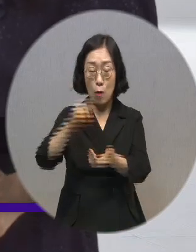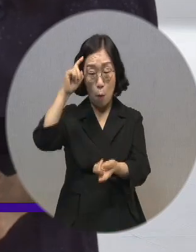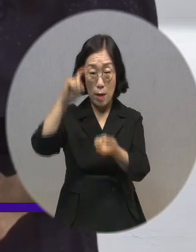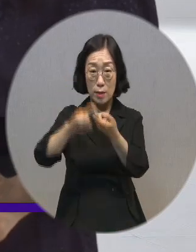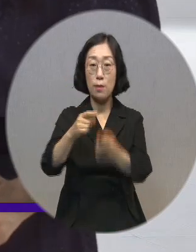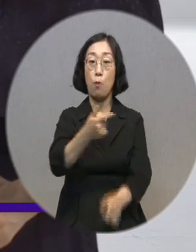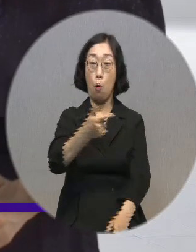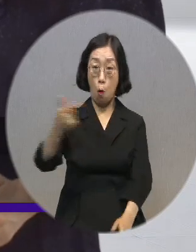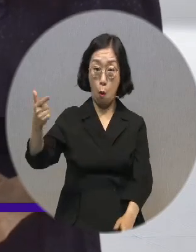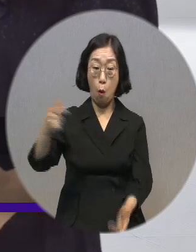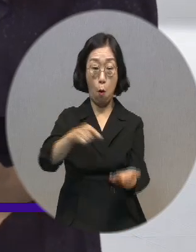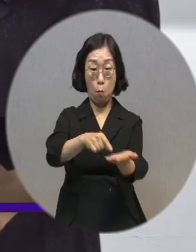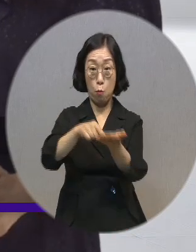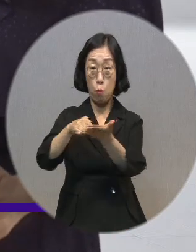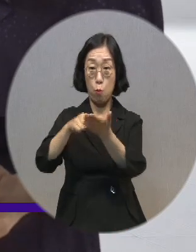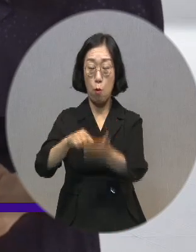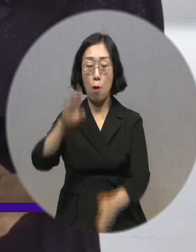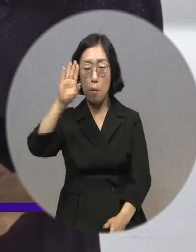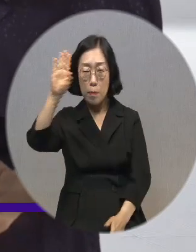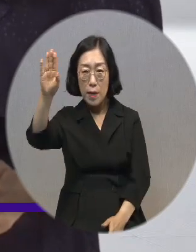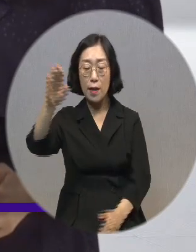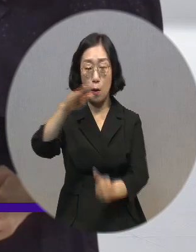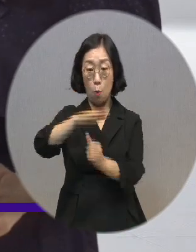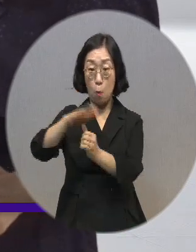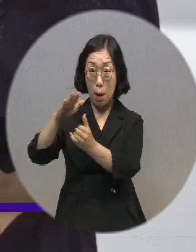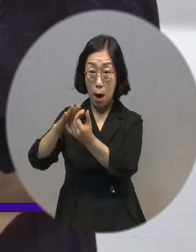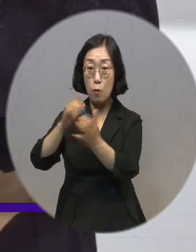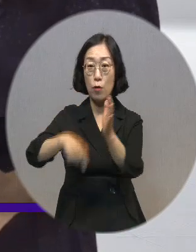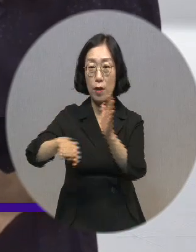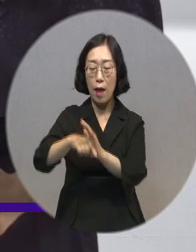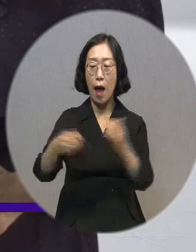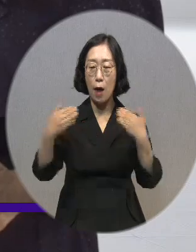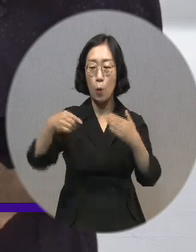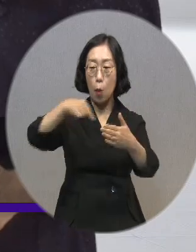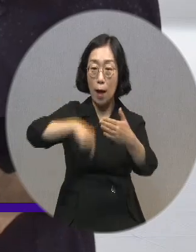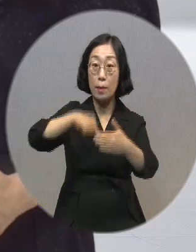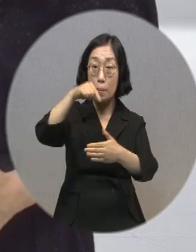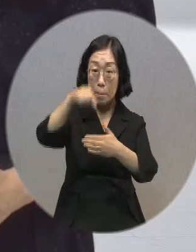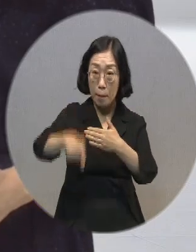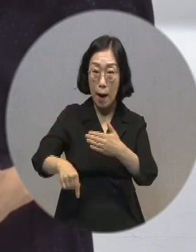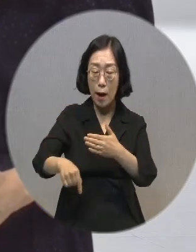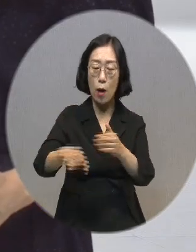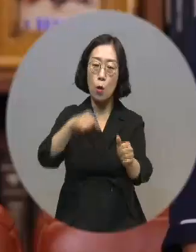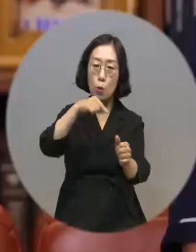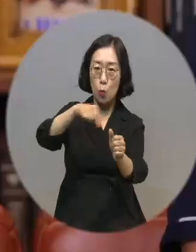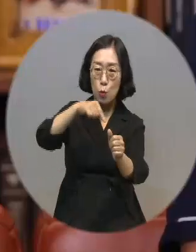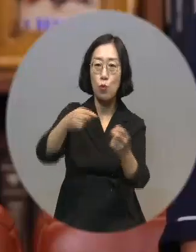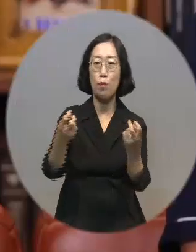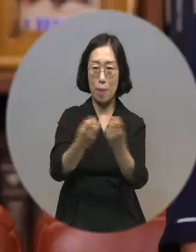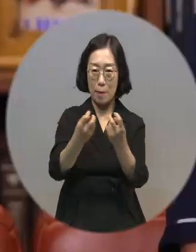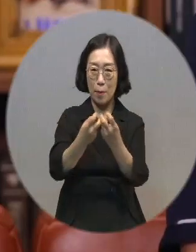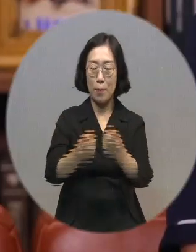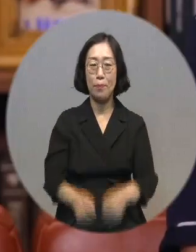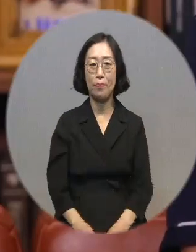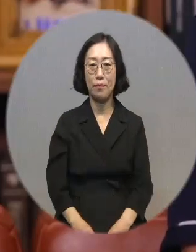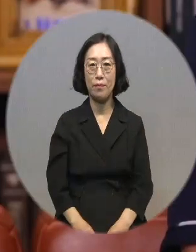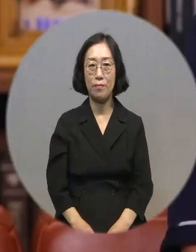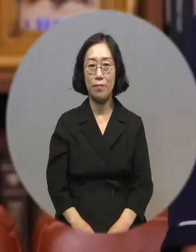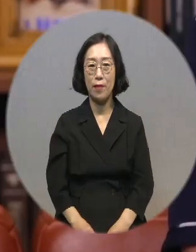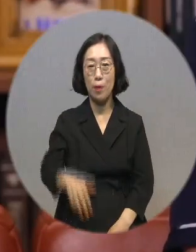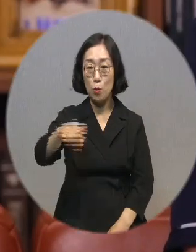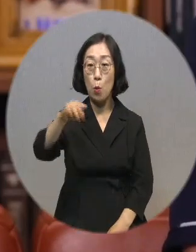조사가 있습니다. 미래 세대를 위한 학교 안팎에서의 통일교육 이야기 나눠봅니다. 안녕하세요.